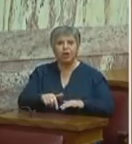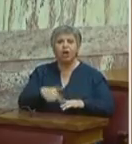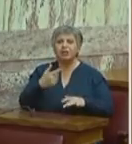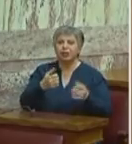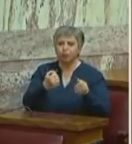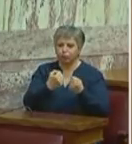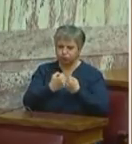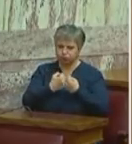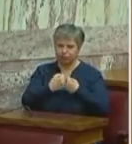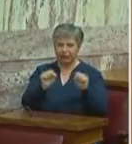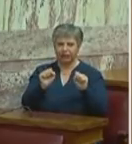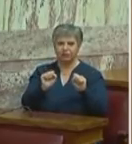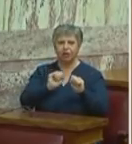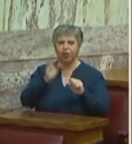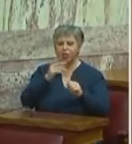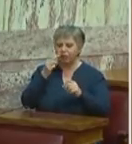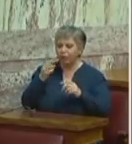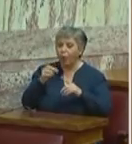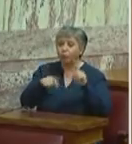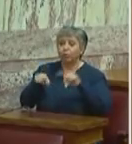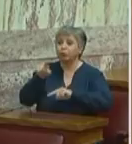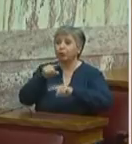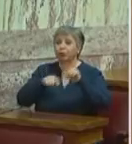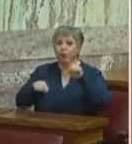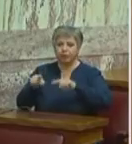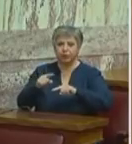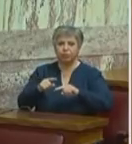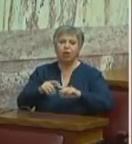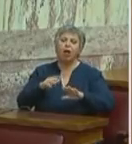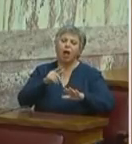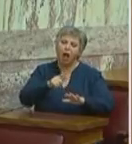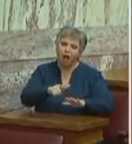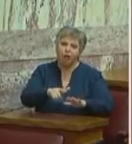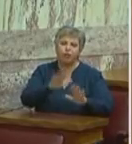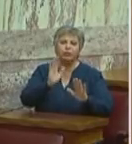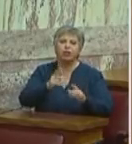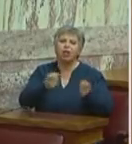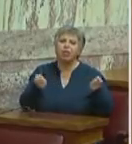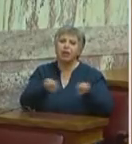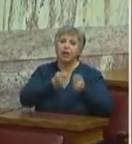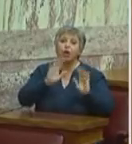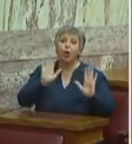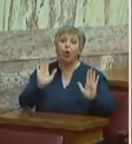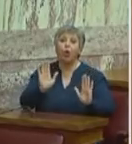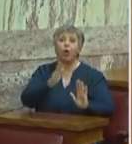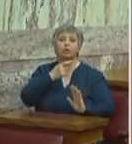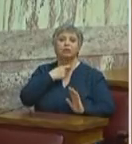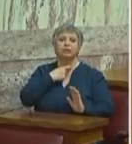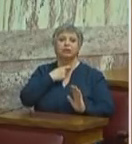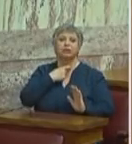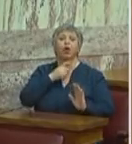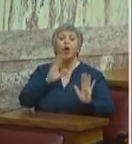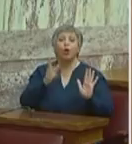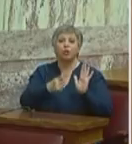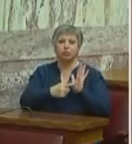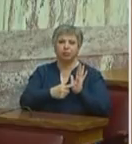ανεξαρτησίας, είμαι βέβαιος ότι θα προβούν στις απαραίτητες περαιτέρω ενέργειες. Απέναντι λοιπόν σε αυτή την καθαρή